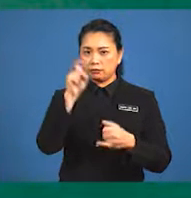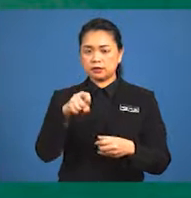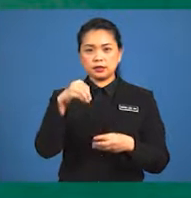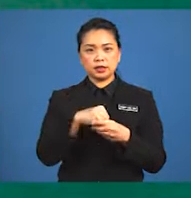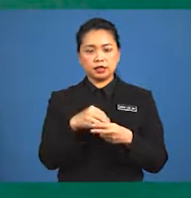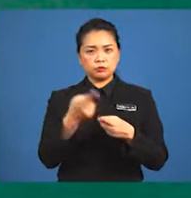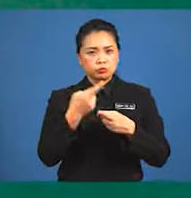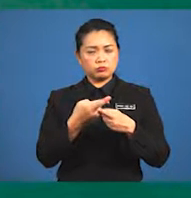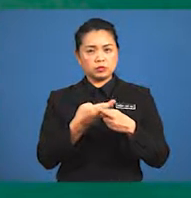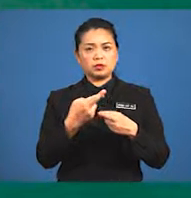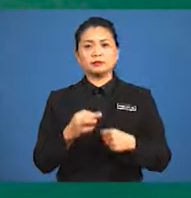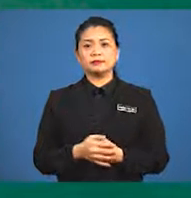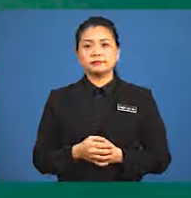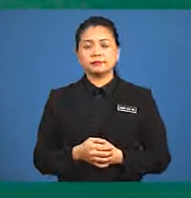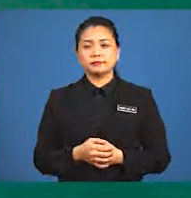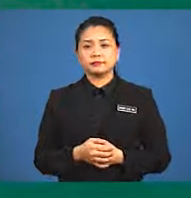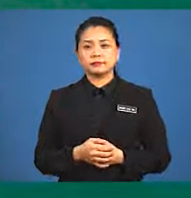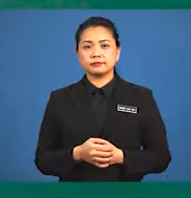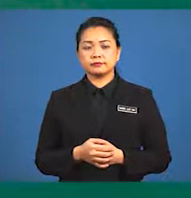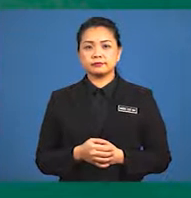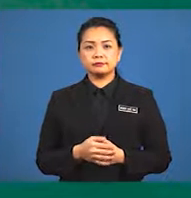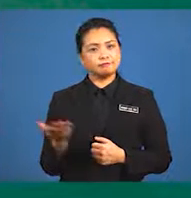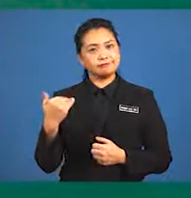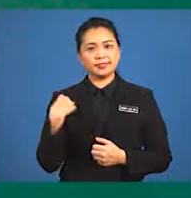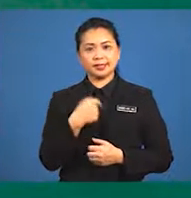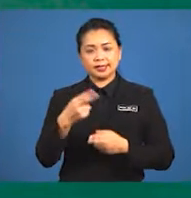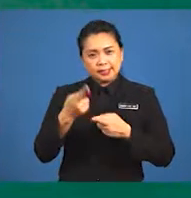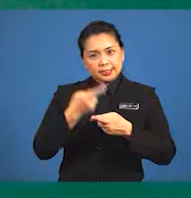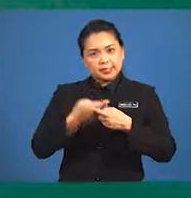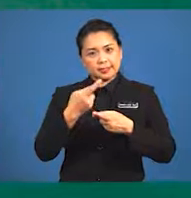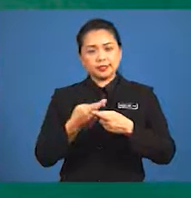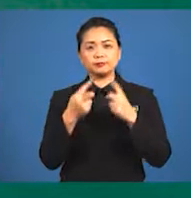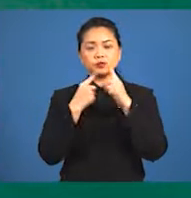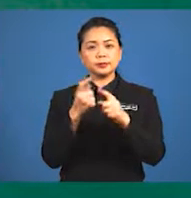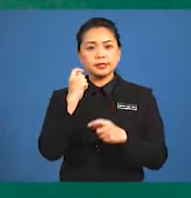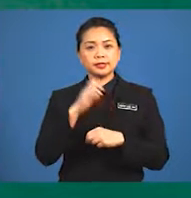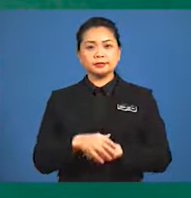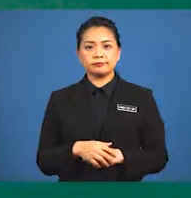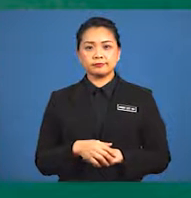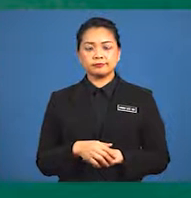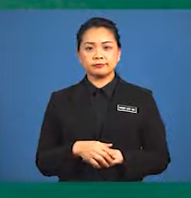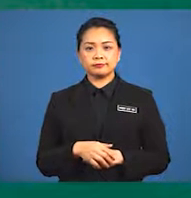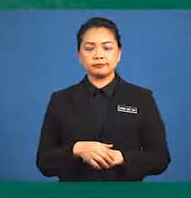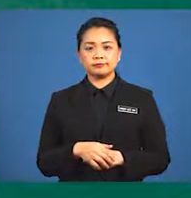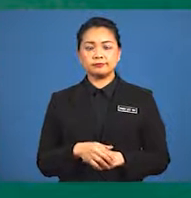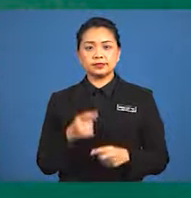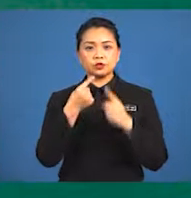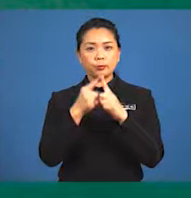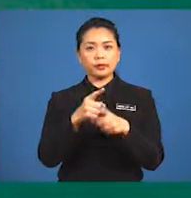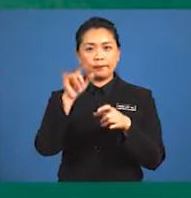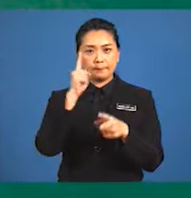sebutan termudah. Mari kita permudahkan jawapan kita tadi. jawapan akhir kita yang betul